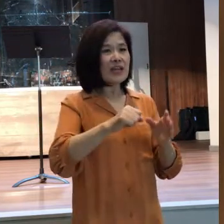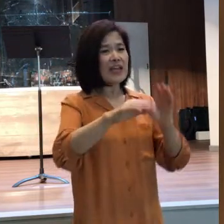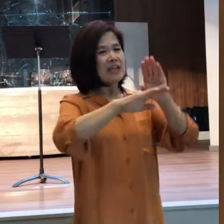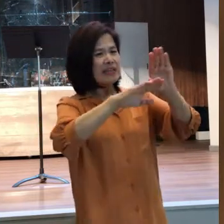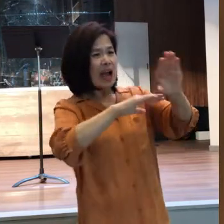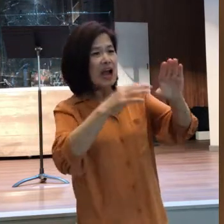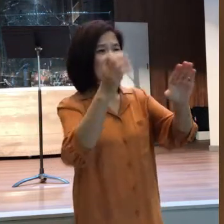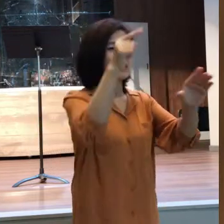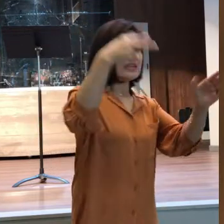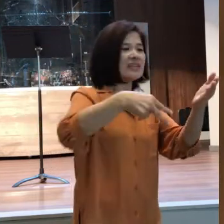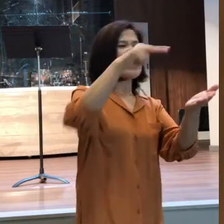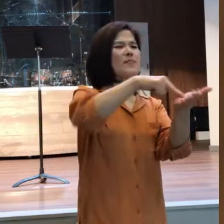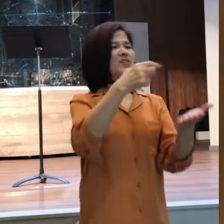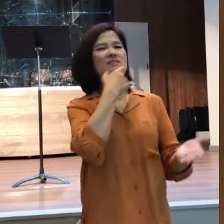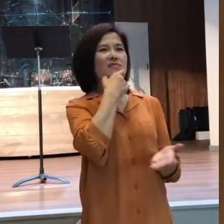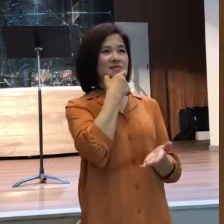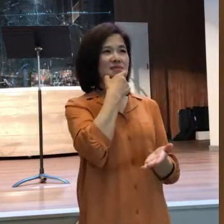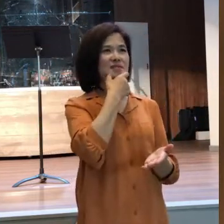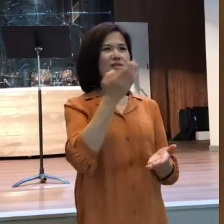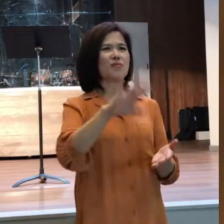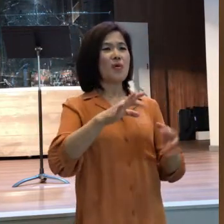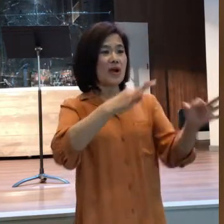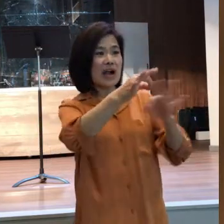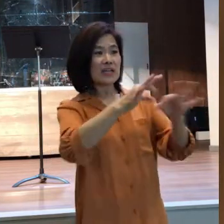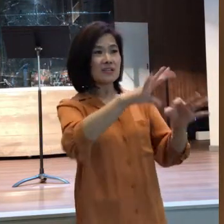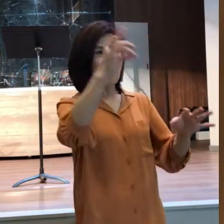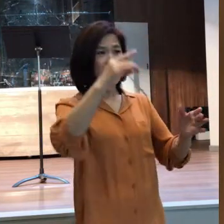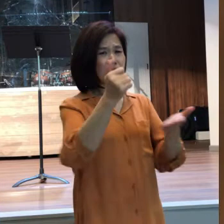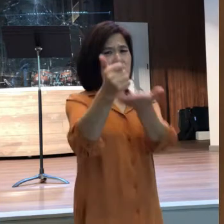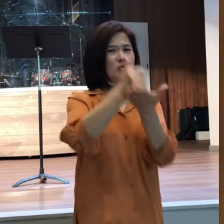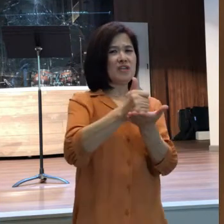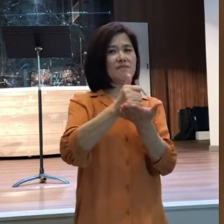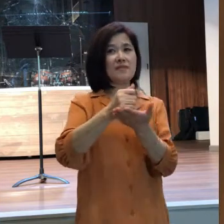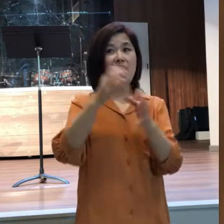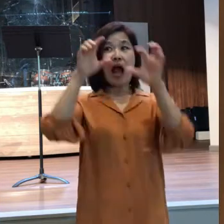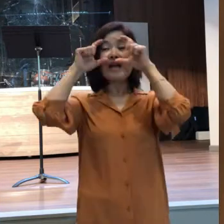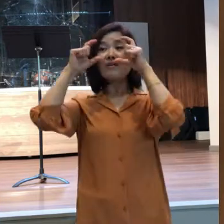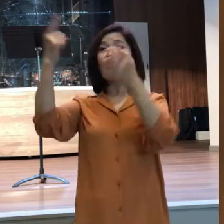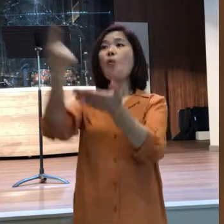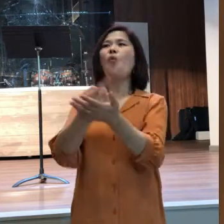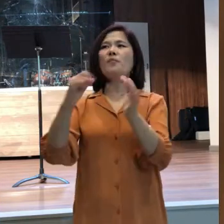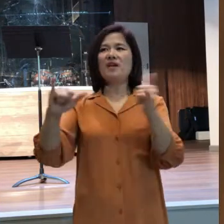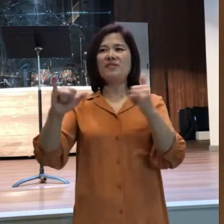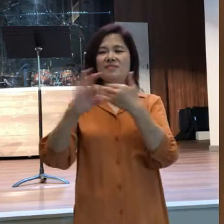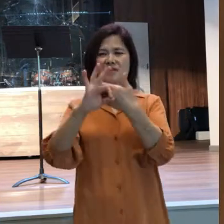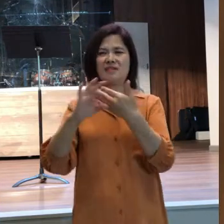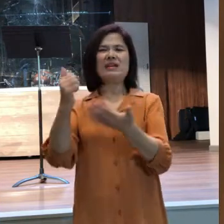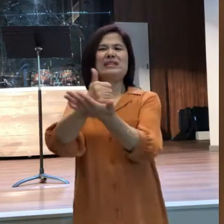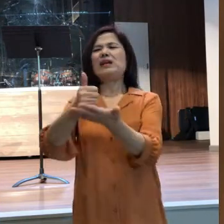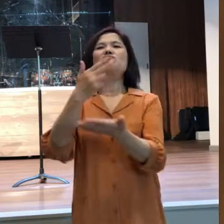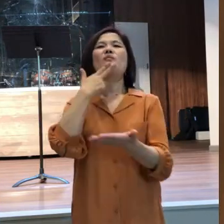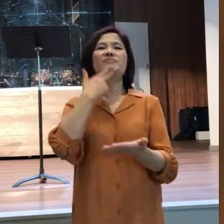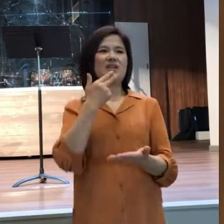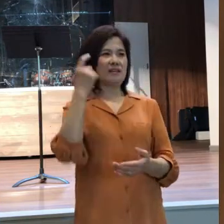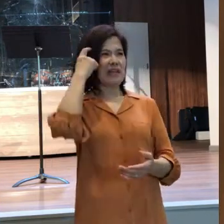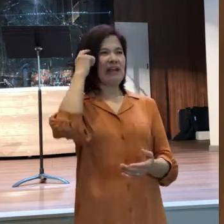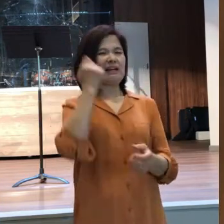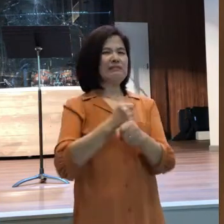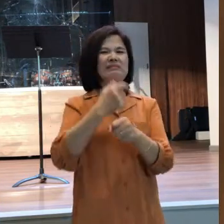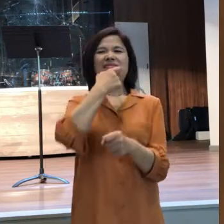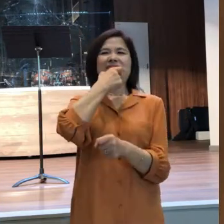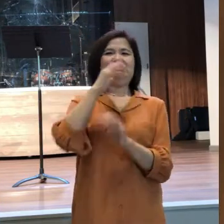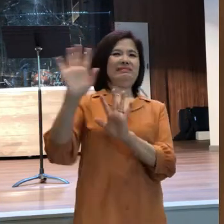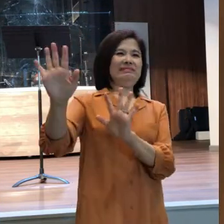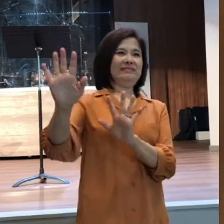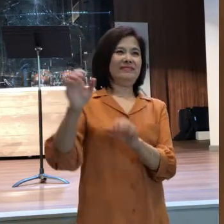수가 없었어요. 그리고 가게의 첫 손님으로 들어서지 못했습니다. 역시 재수가 없다는